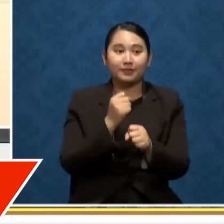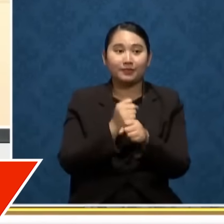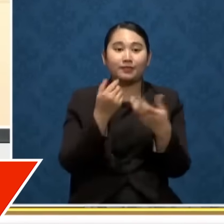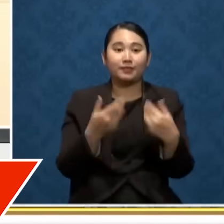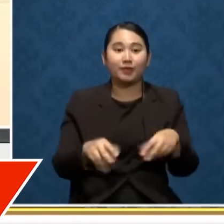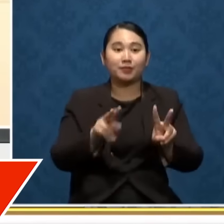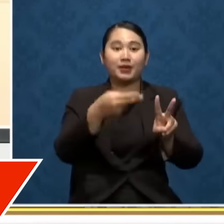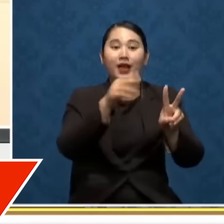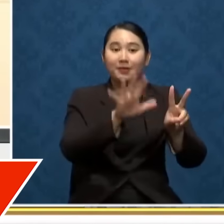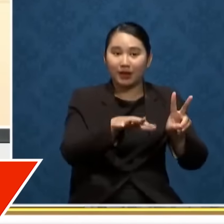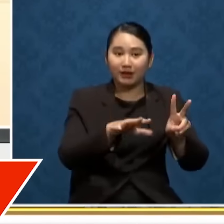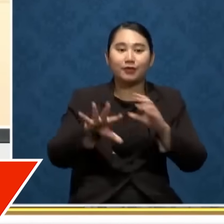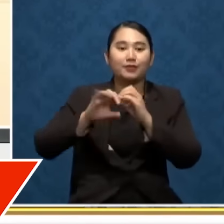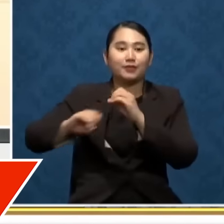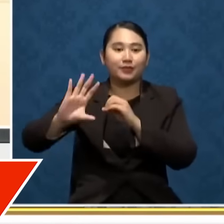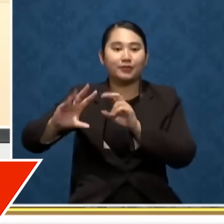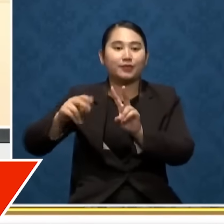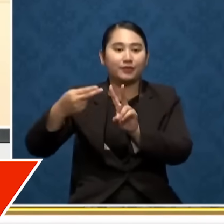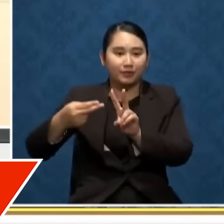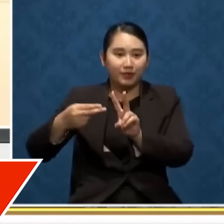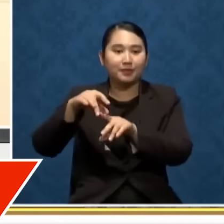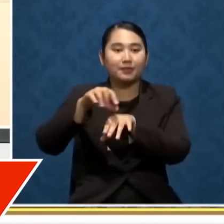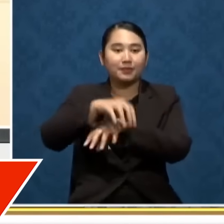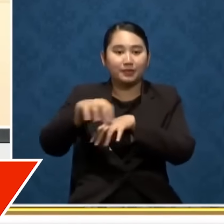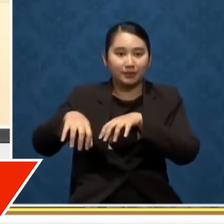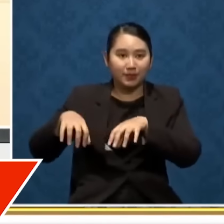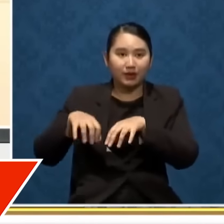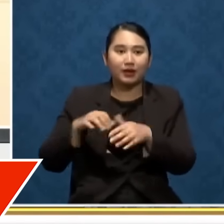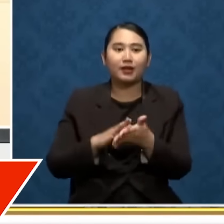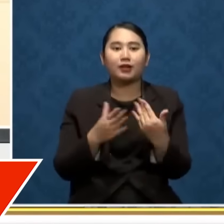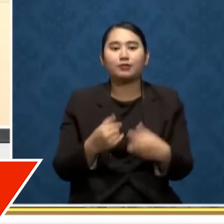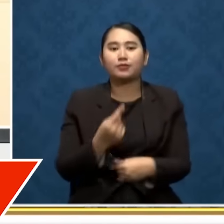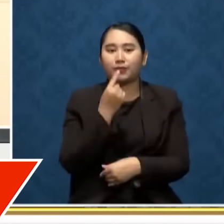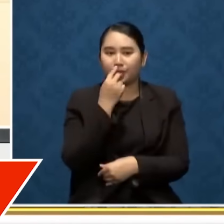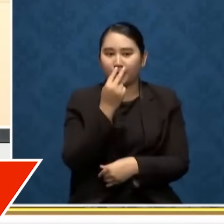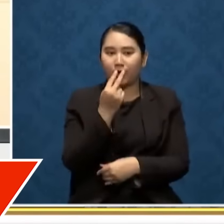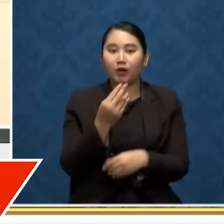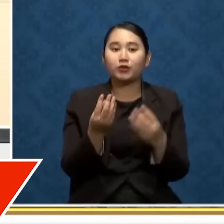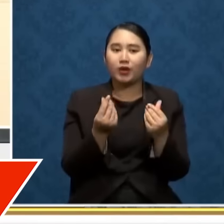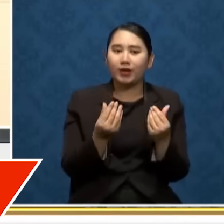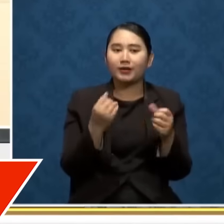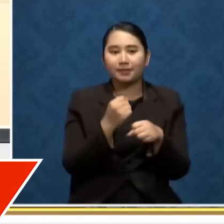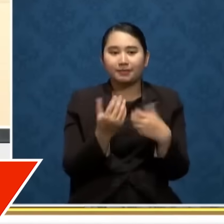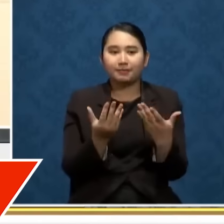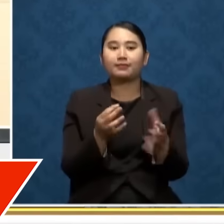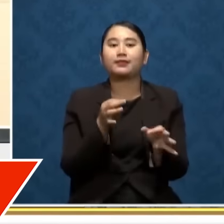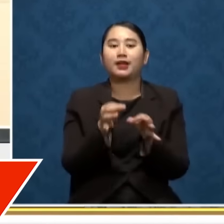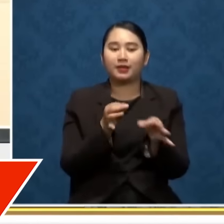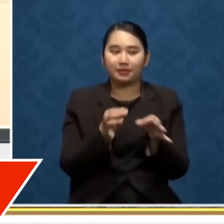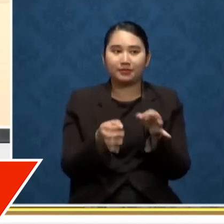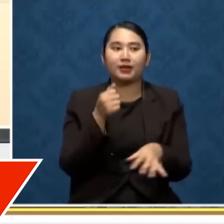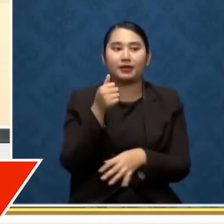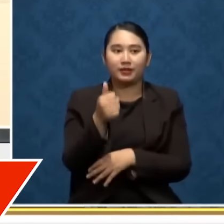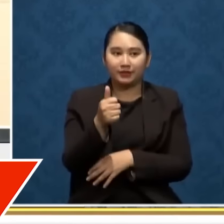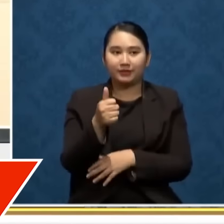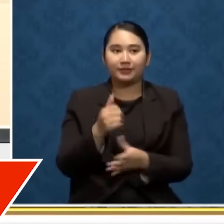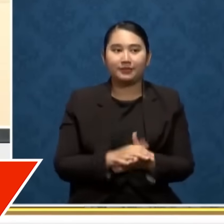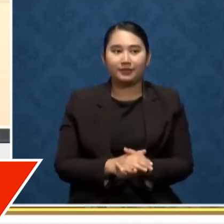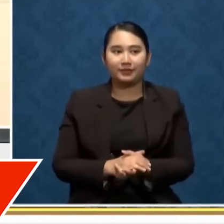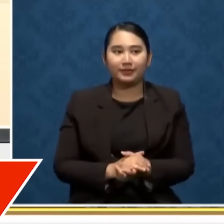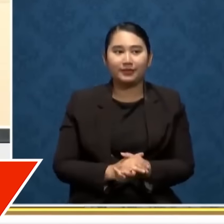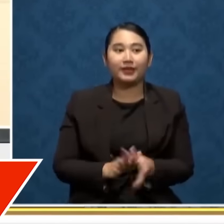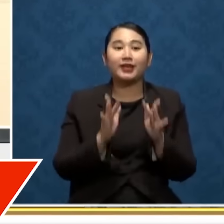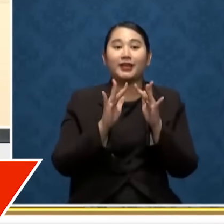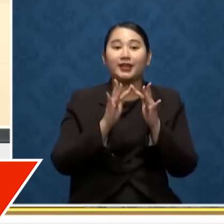านเองก็ทำประมาณ 20,000 กว่าหมู่บ้านทั่วทีนะครับซึ่งตรงนี้เป็นตัวเลขที่ยังไงเดี๋ยวท่านค่อยชี้แจงให้กับOEDทีหลังได้นะครับแล้วก็ทำ